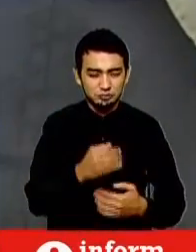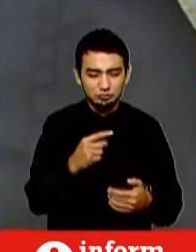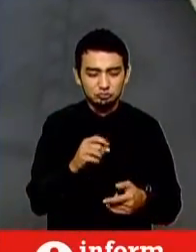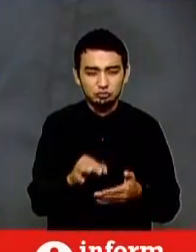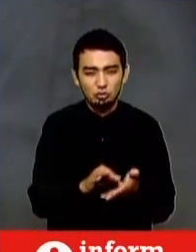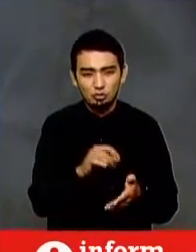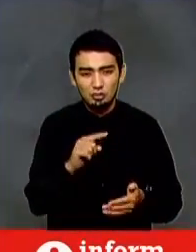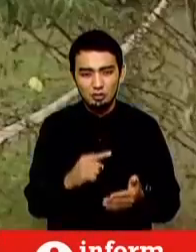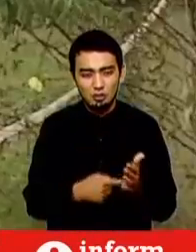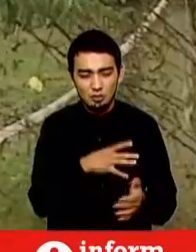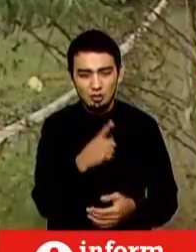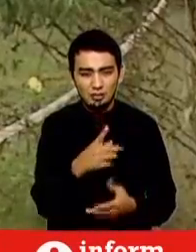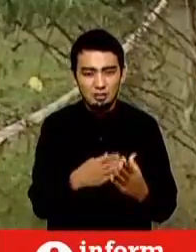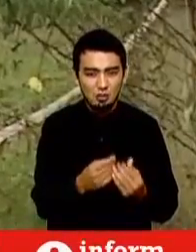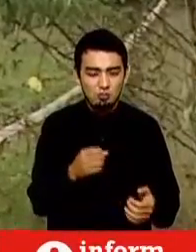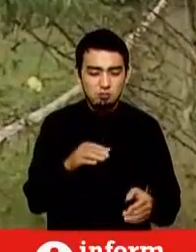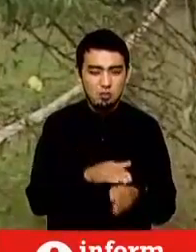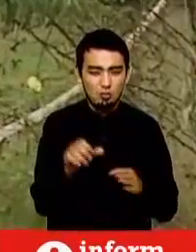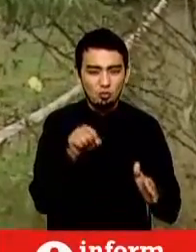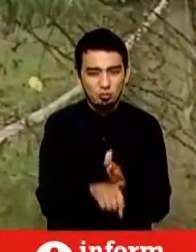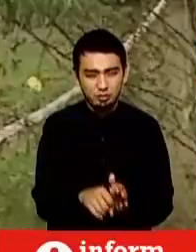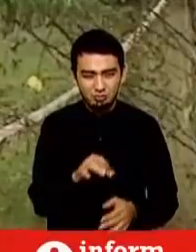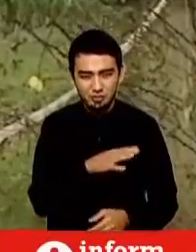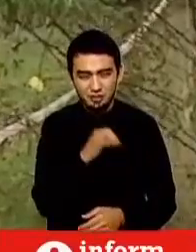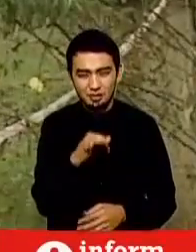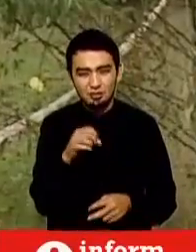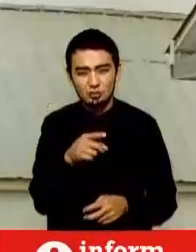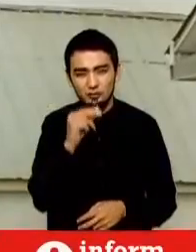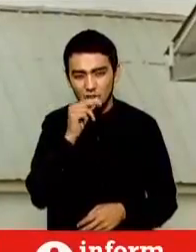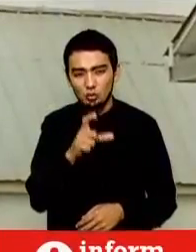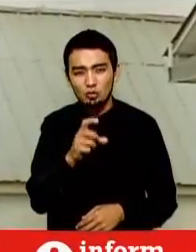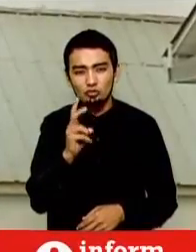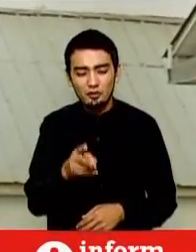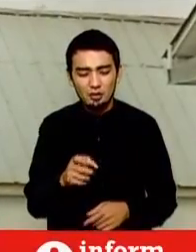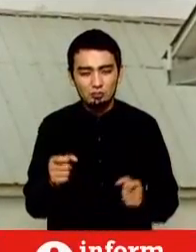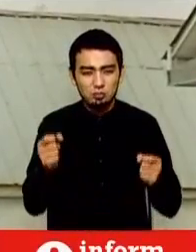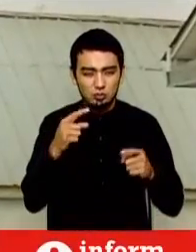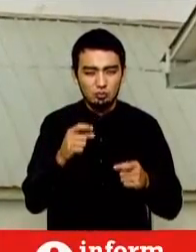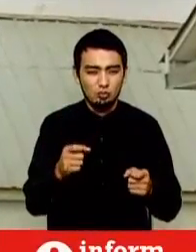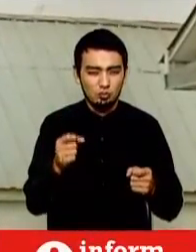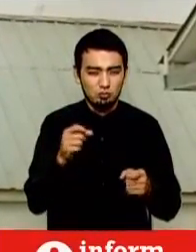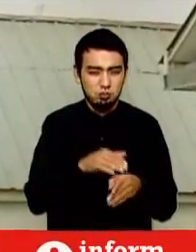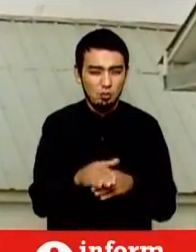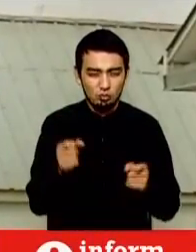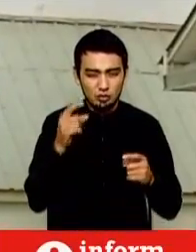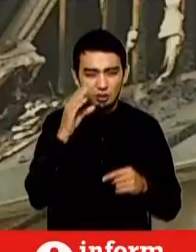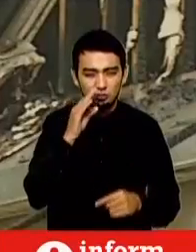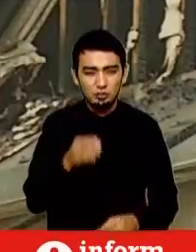Бір отбасының шаңырағын шайқалтқан қаскөйдің кім екені тергеуден кейін белгілі болмақ. Бауыржан Жақсымбет, Думан Сүлеймен, Информбюро.